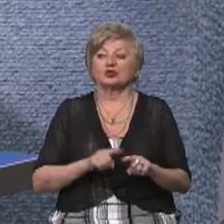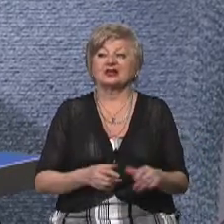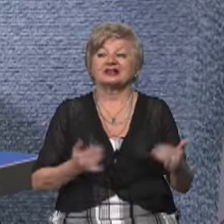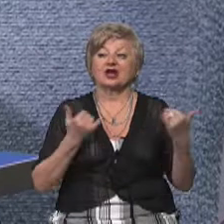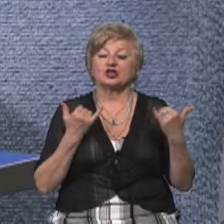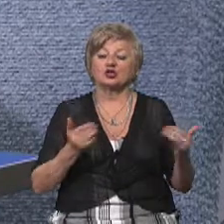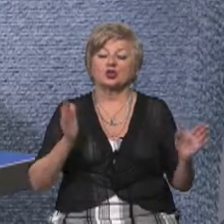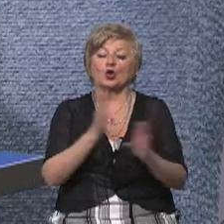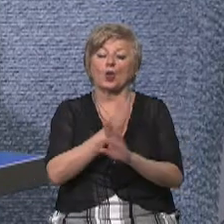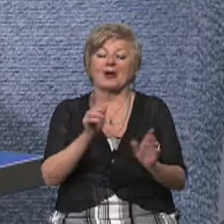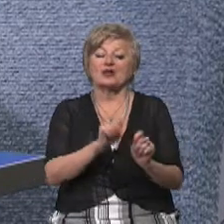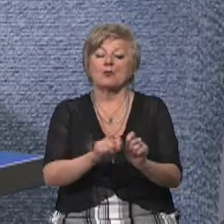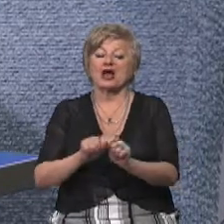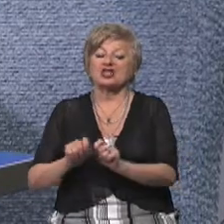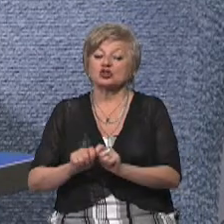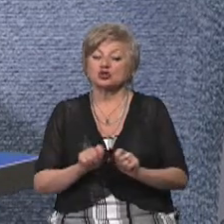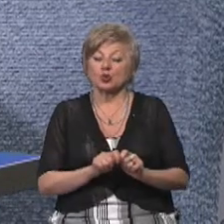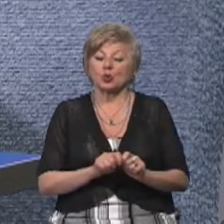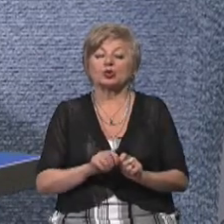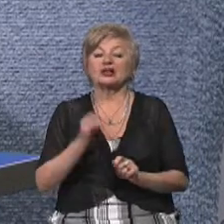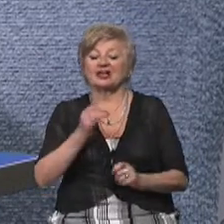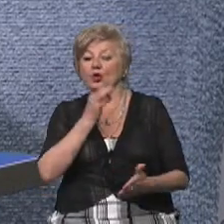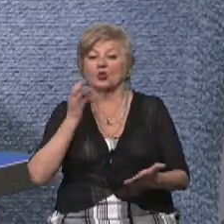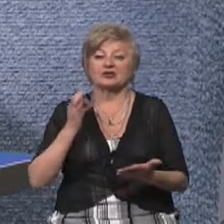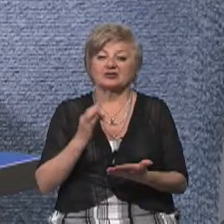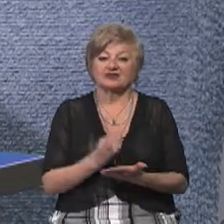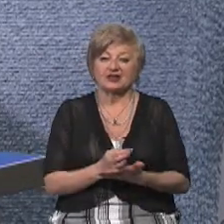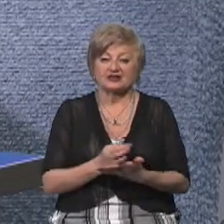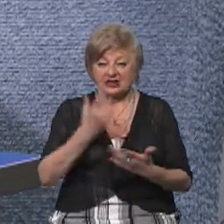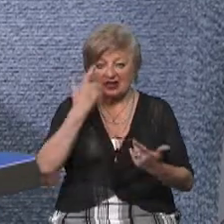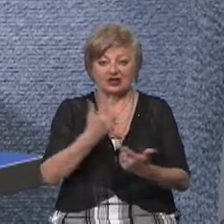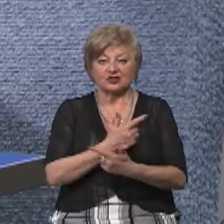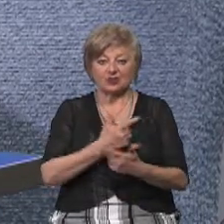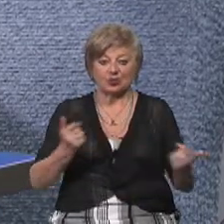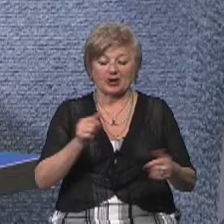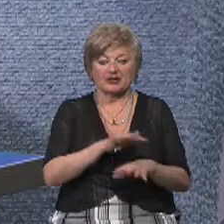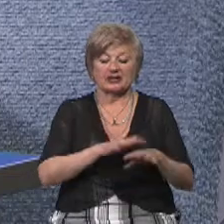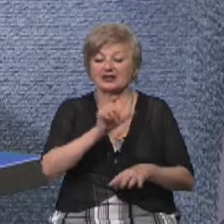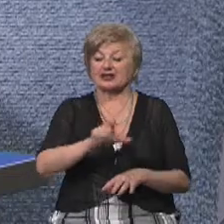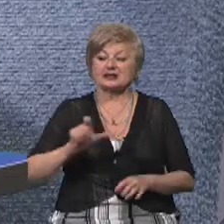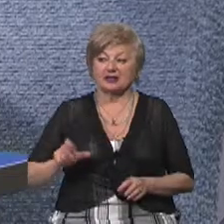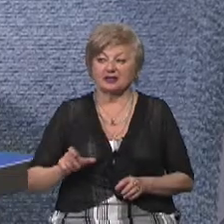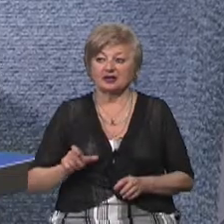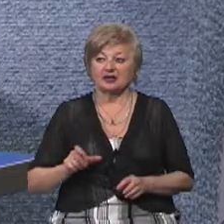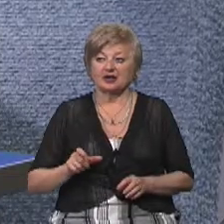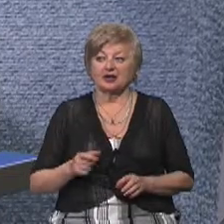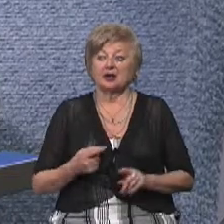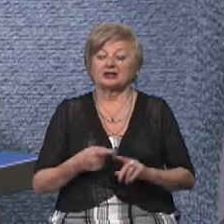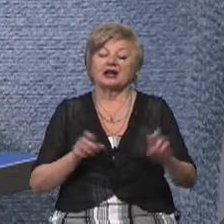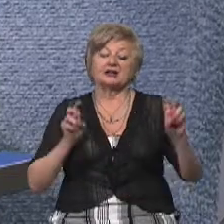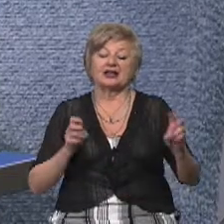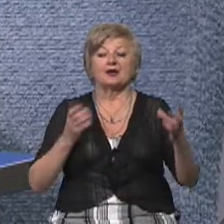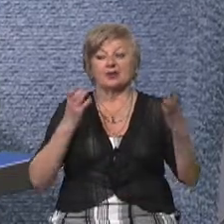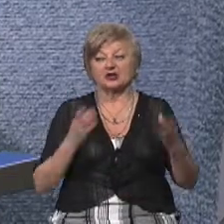сучасний екомоніторинг та відповідальне інформування населення? Про це у темі дня із